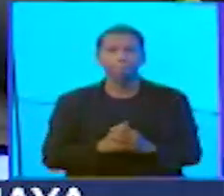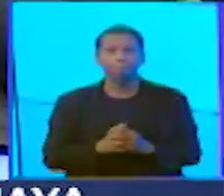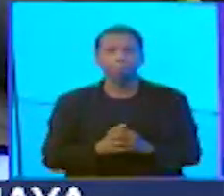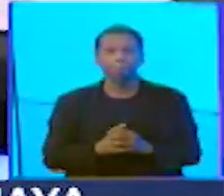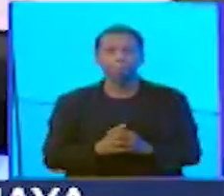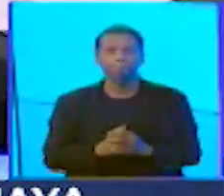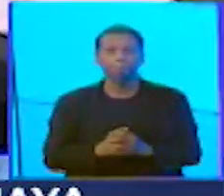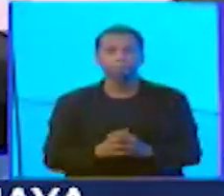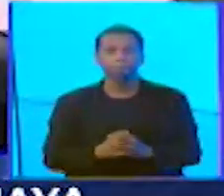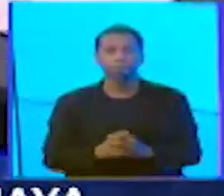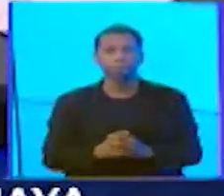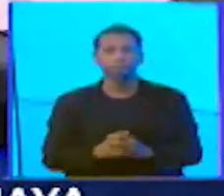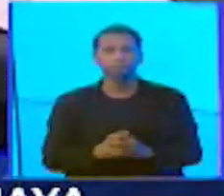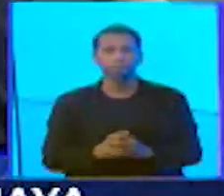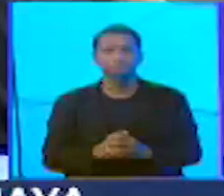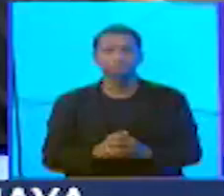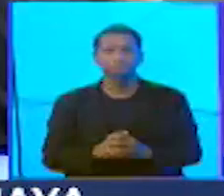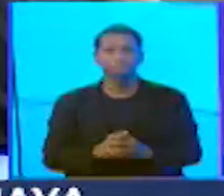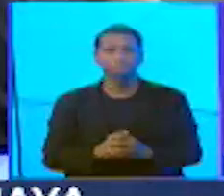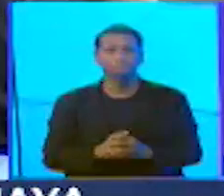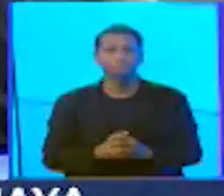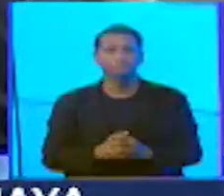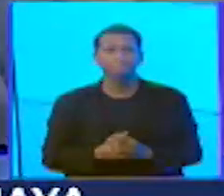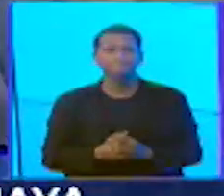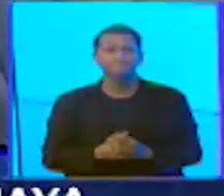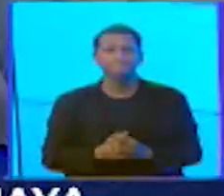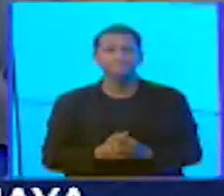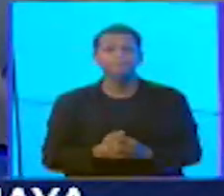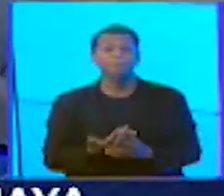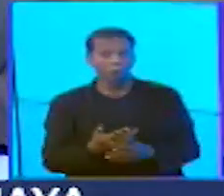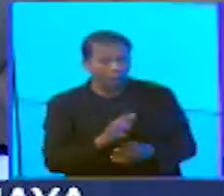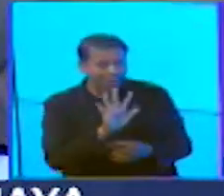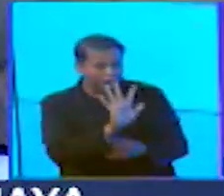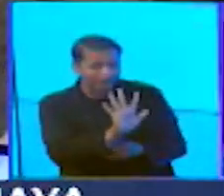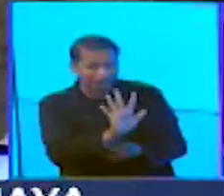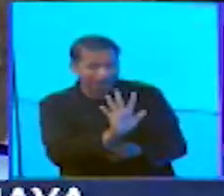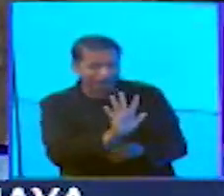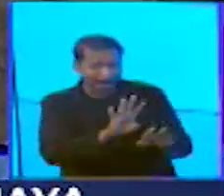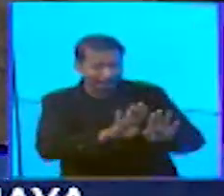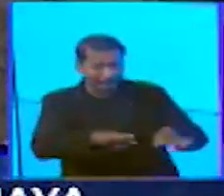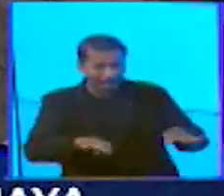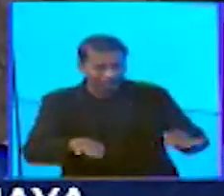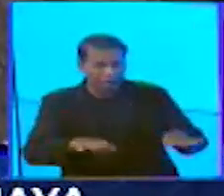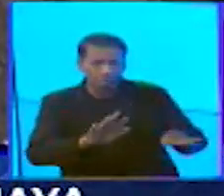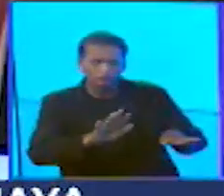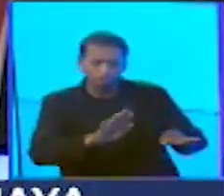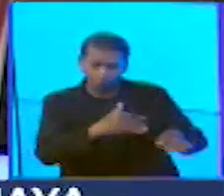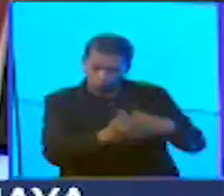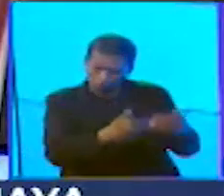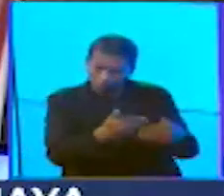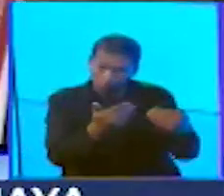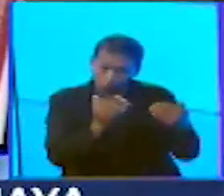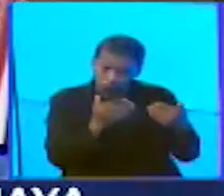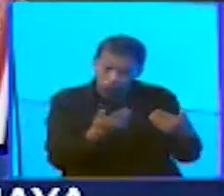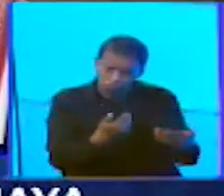pulangkan hari ini sudah berjalan tapi dengan syarat diambil oleh orang tuanya tetapi untuk yang perlu pendalaman